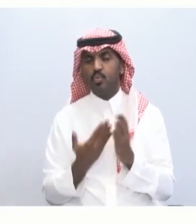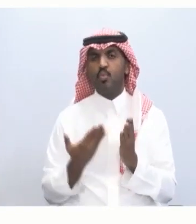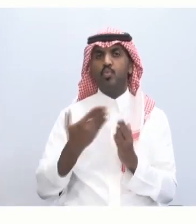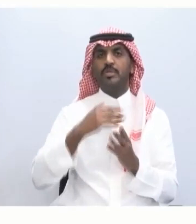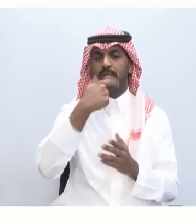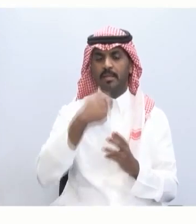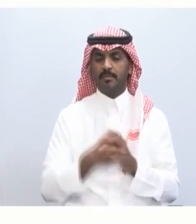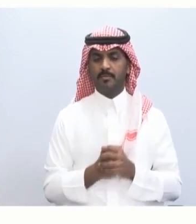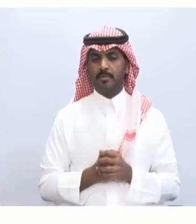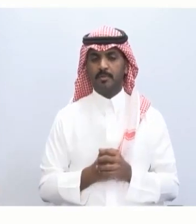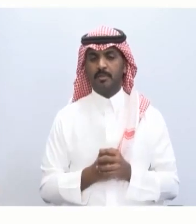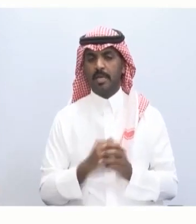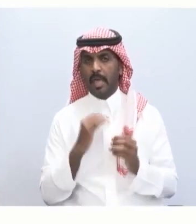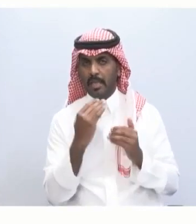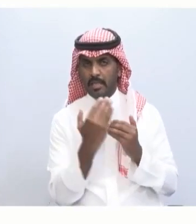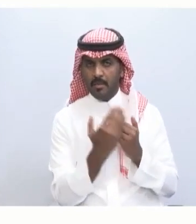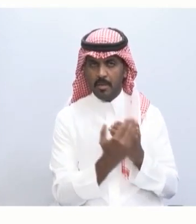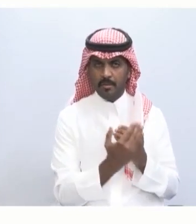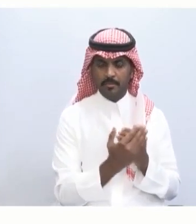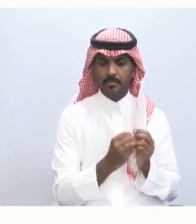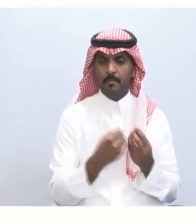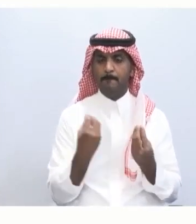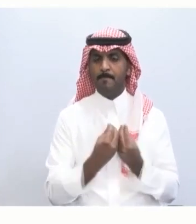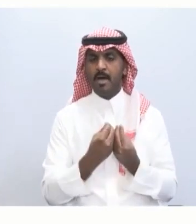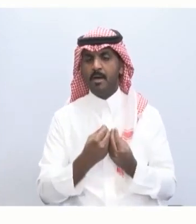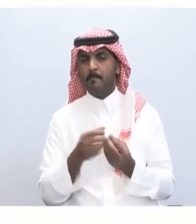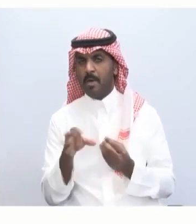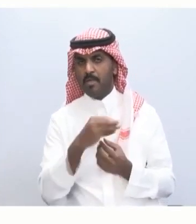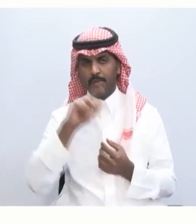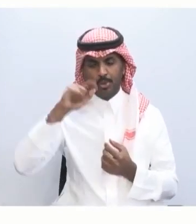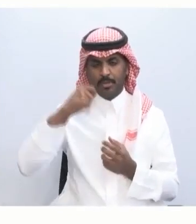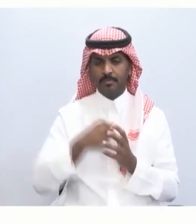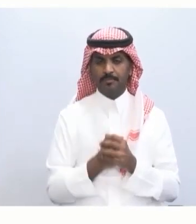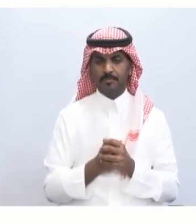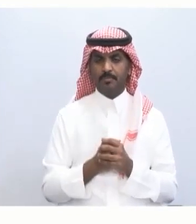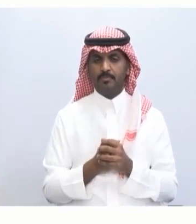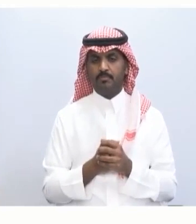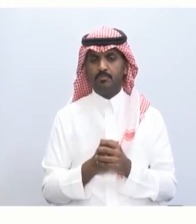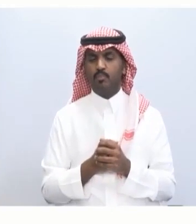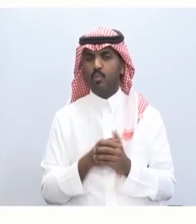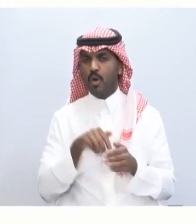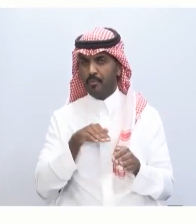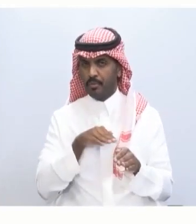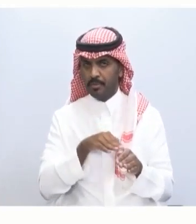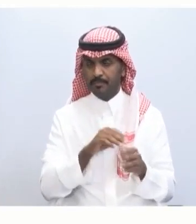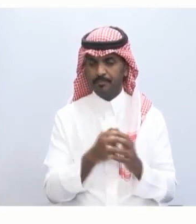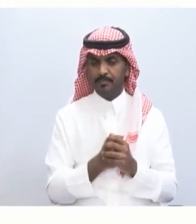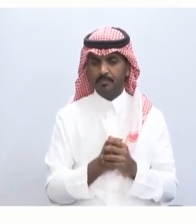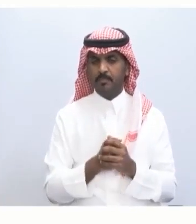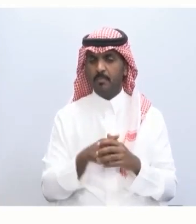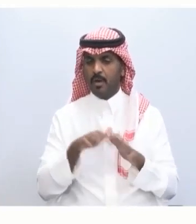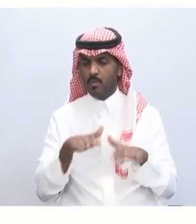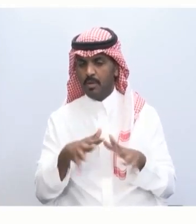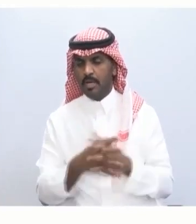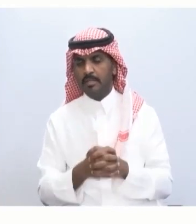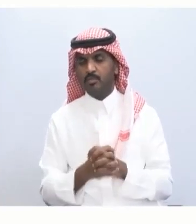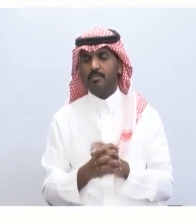الرياض اختبا مع بعض رجاله او مع رجاله المقربين الذين بقوا معه